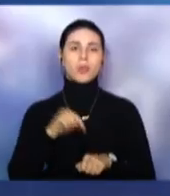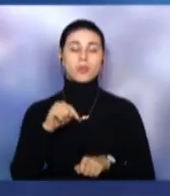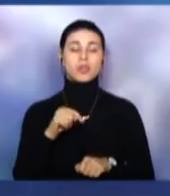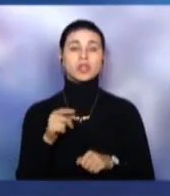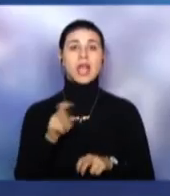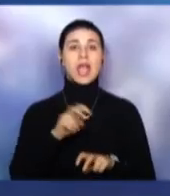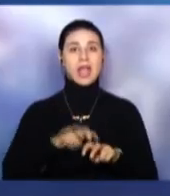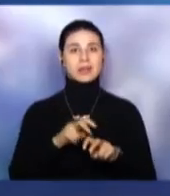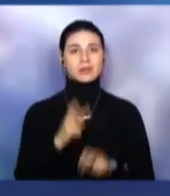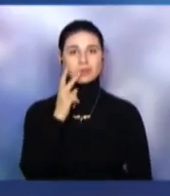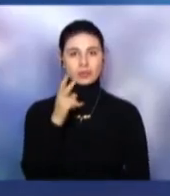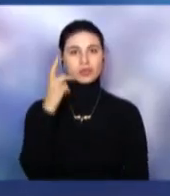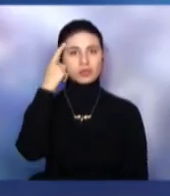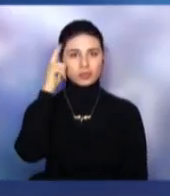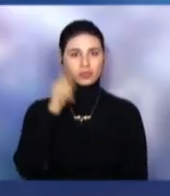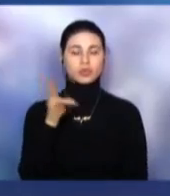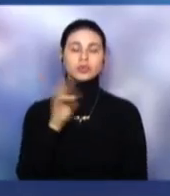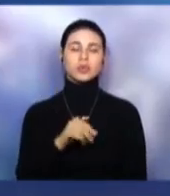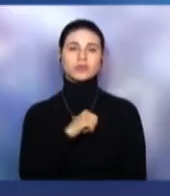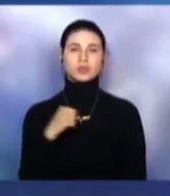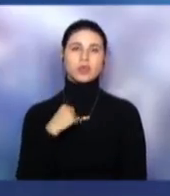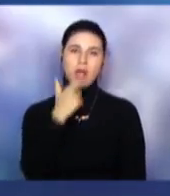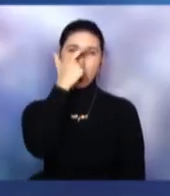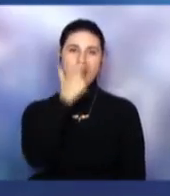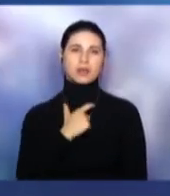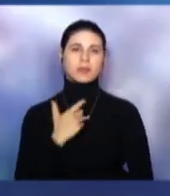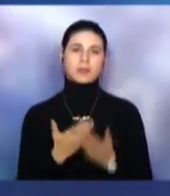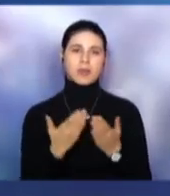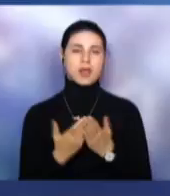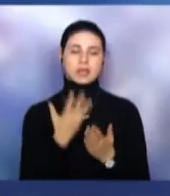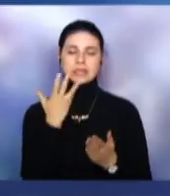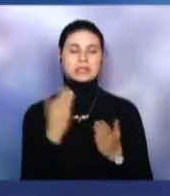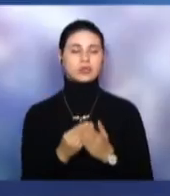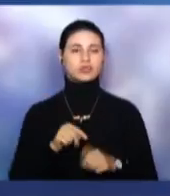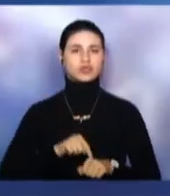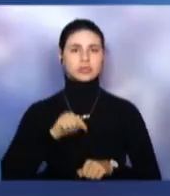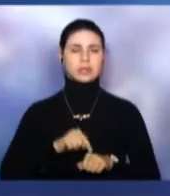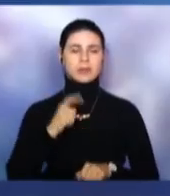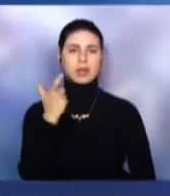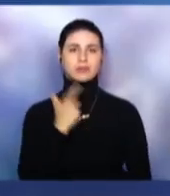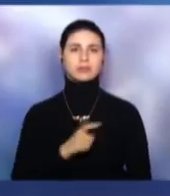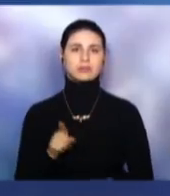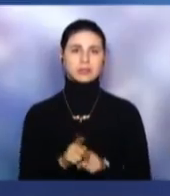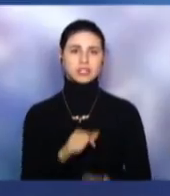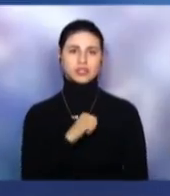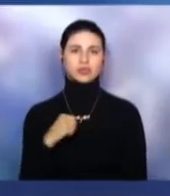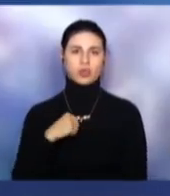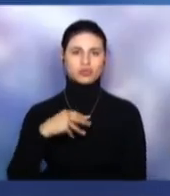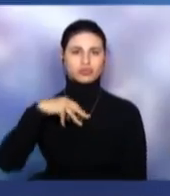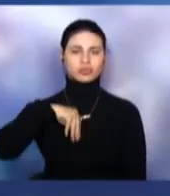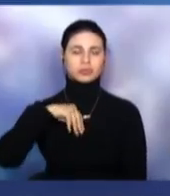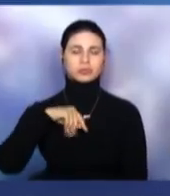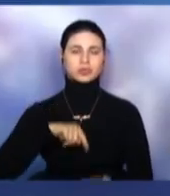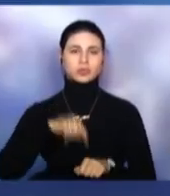შეუძლია, მაგრამ გაუთვისნობიერებელი ადამიანისათვის, რომელიც საკუთარი შეგრძნებებით, ანუ ეგრეთ წოდებული სუბიექტური